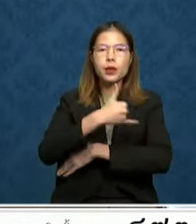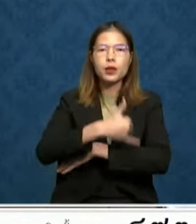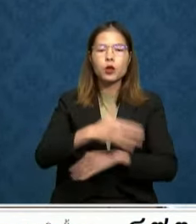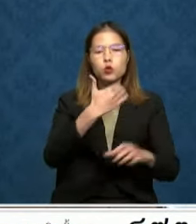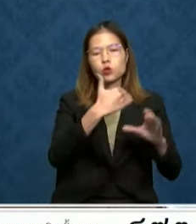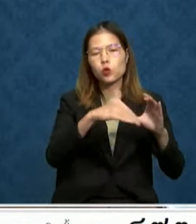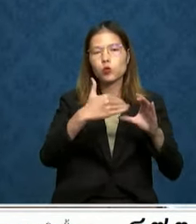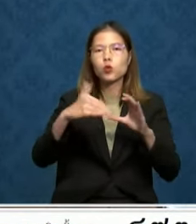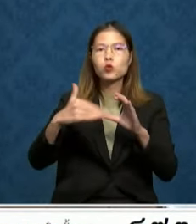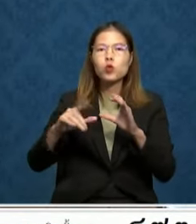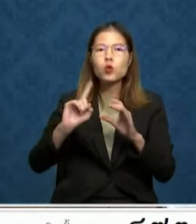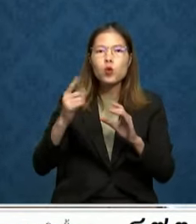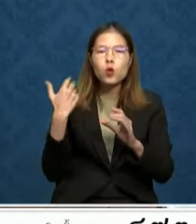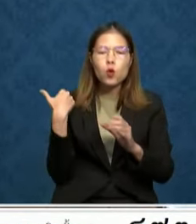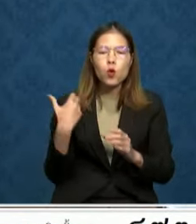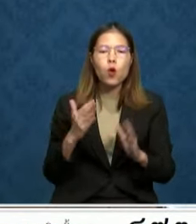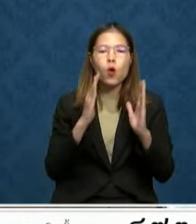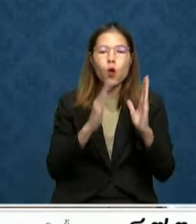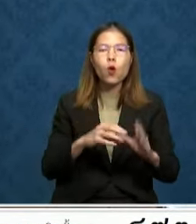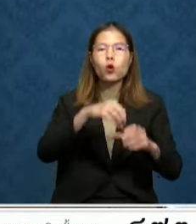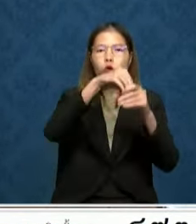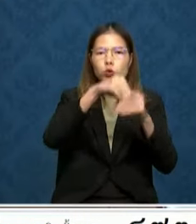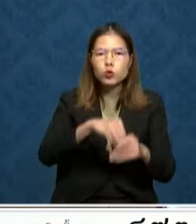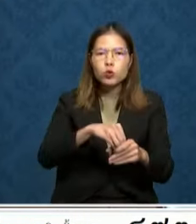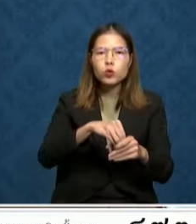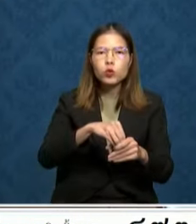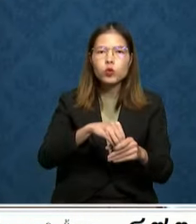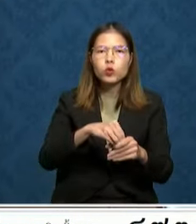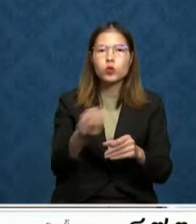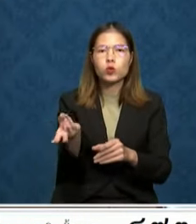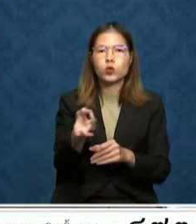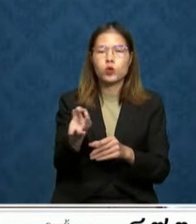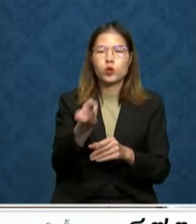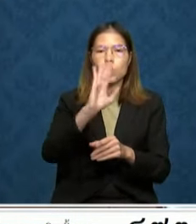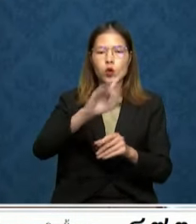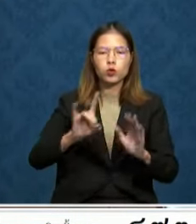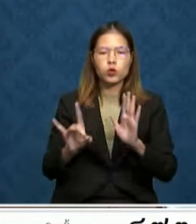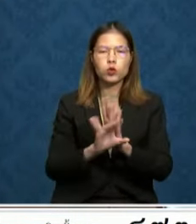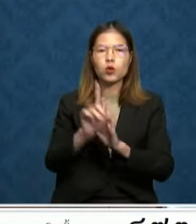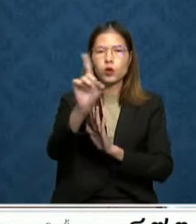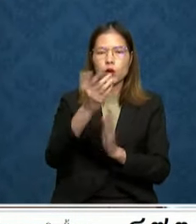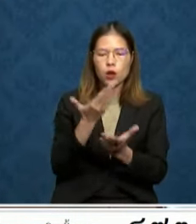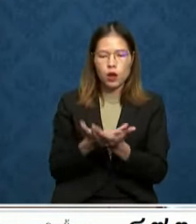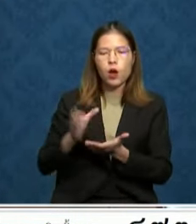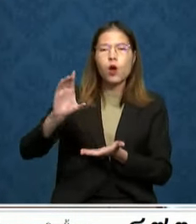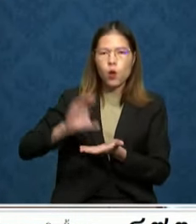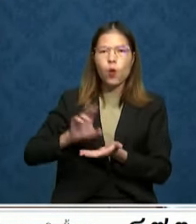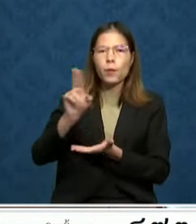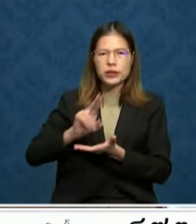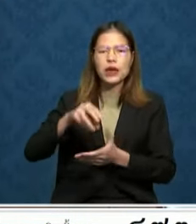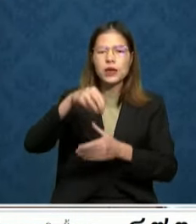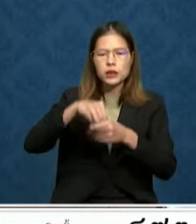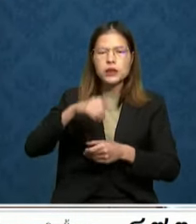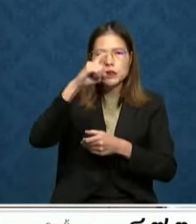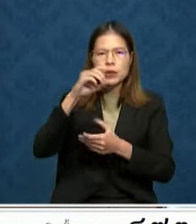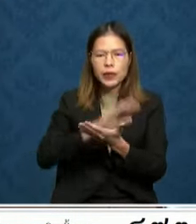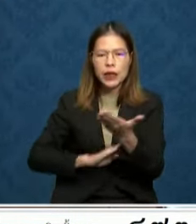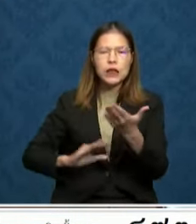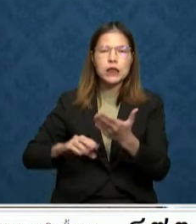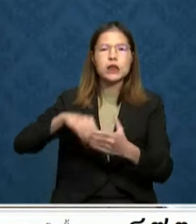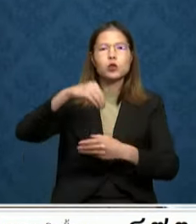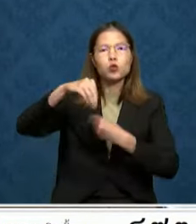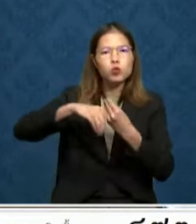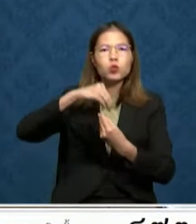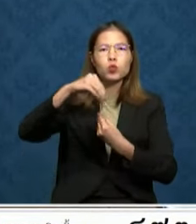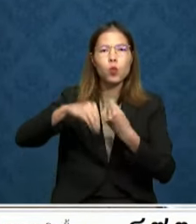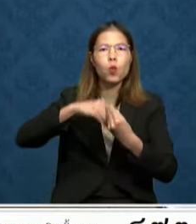ส่งใบที่ผู้ที่อาสัยอยู่ในต่างประเทศใช้ เท่านั้นเองลค ท่มาทานสุท้ายแล้ทสู่ในประเทศ มุ้นอยใประเทศน